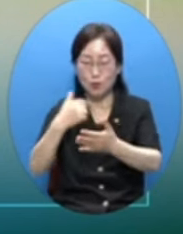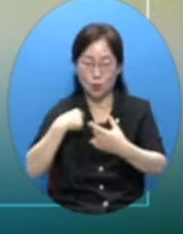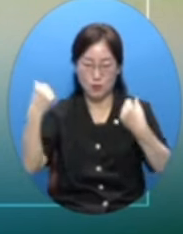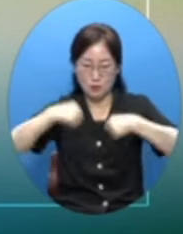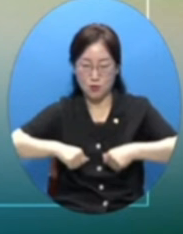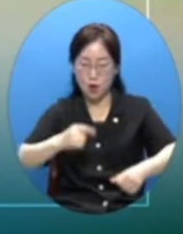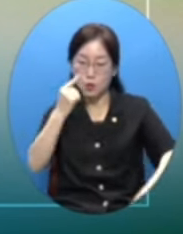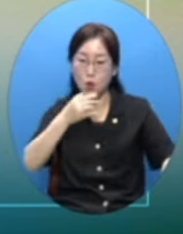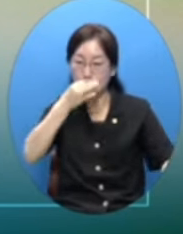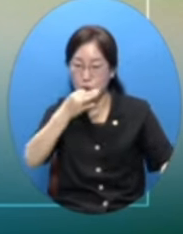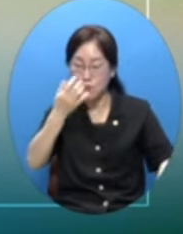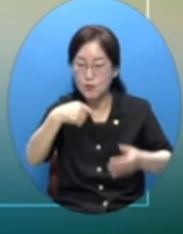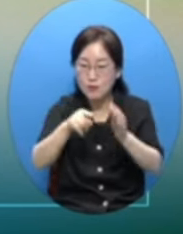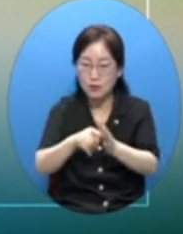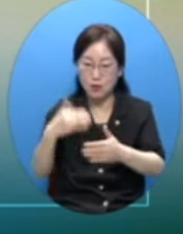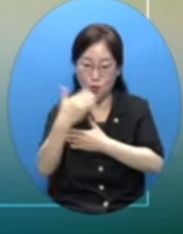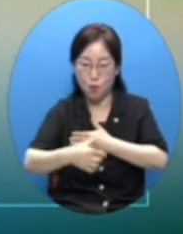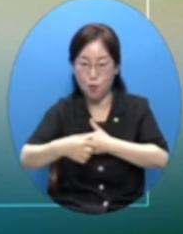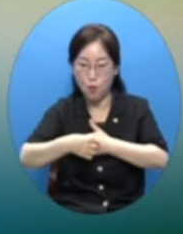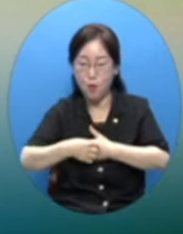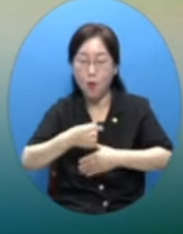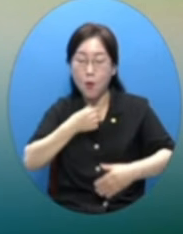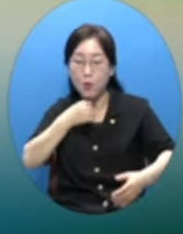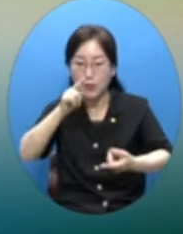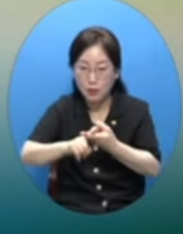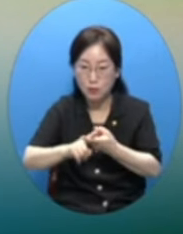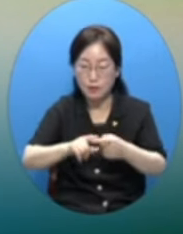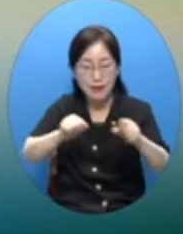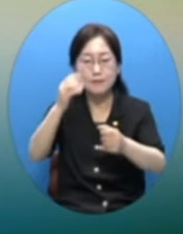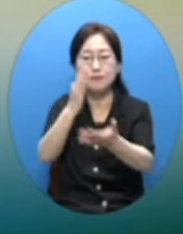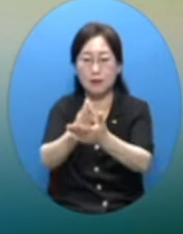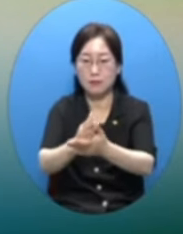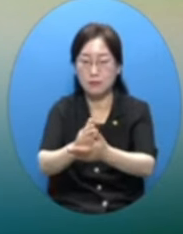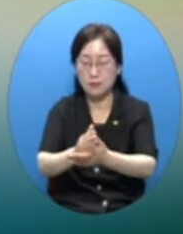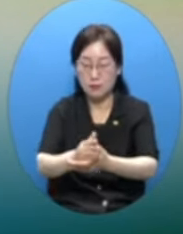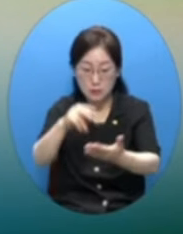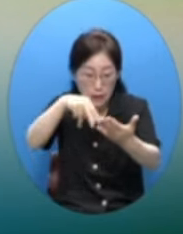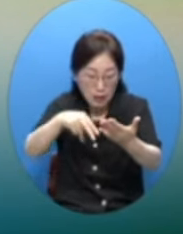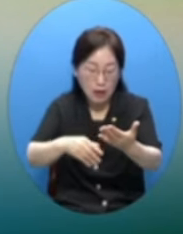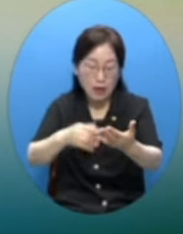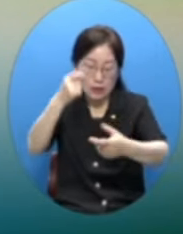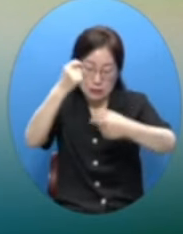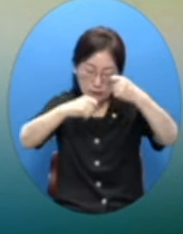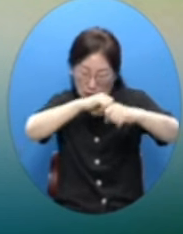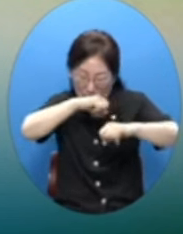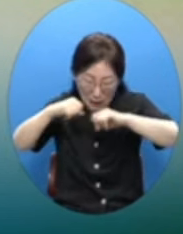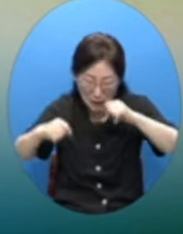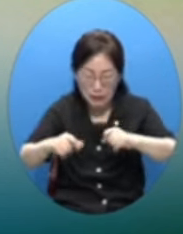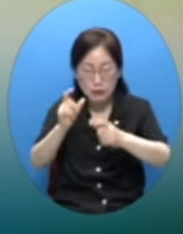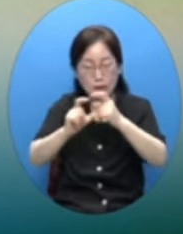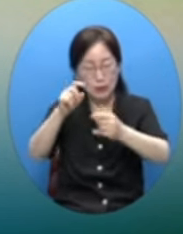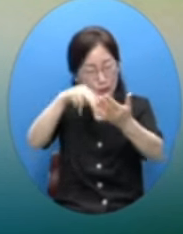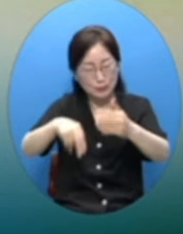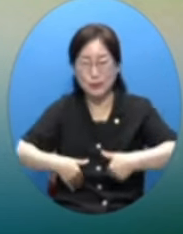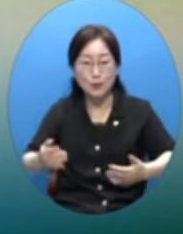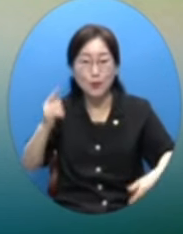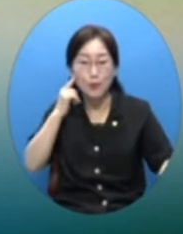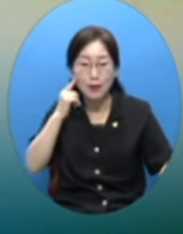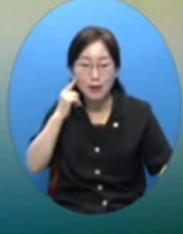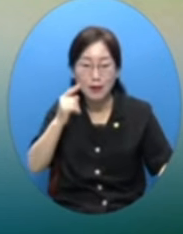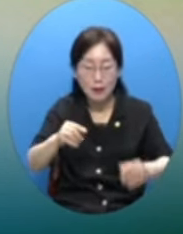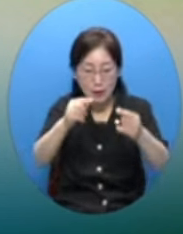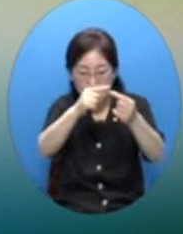위하여 육신의 일을 도모하지 말라. 이 성경을 읽으면서 그런 눈물콧물이 쏟아졌습니다. 나는 더 읽을 필요가 없었다. 왜냐하면 그